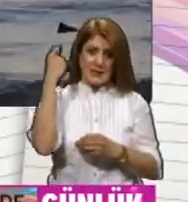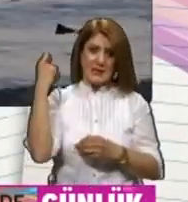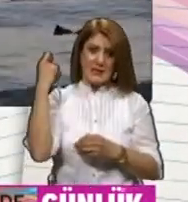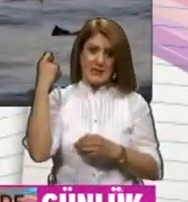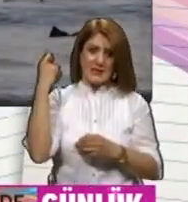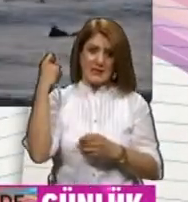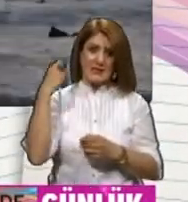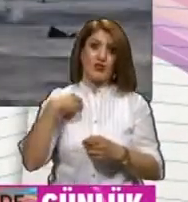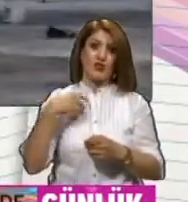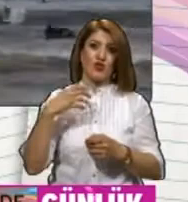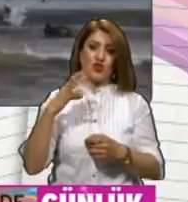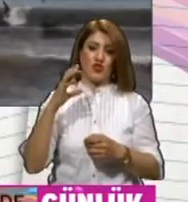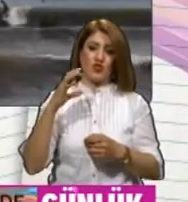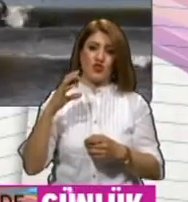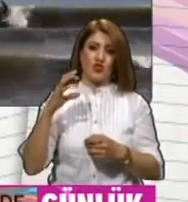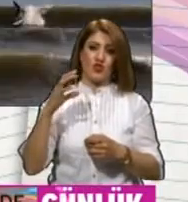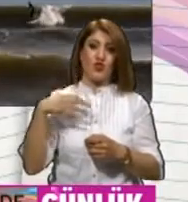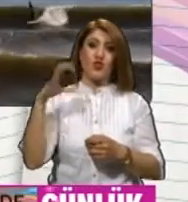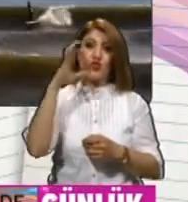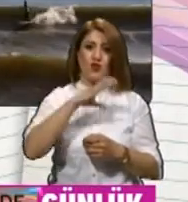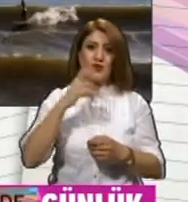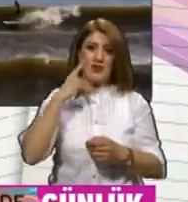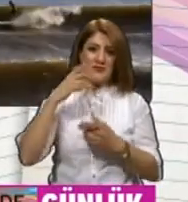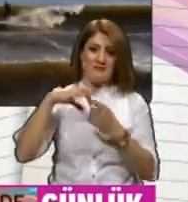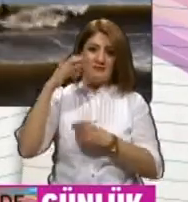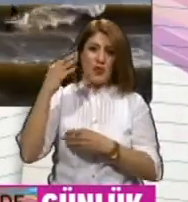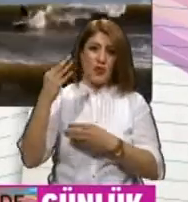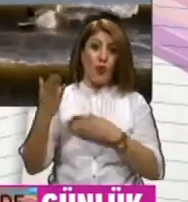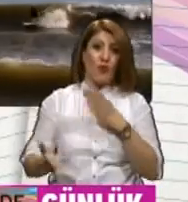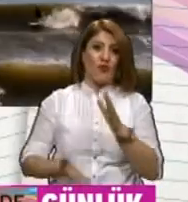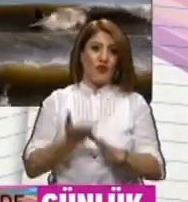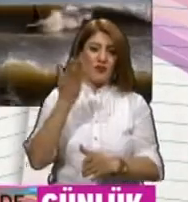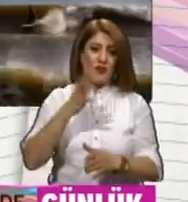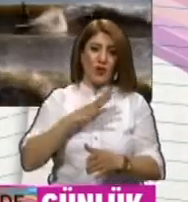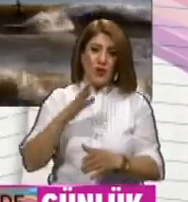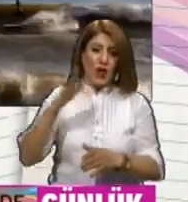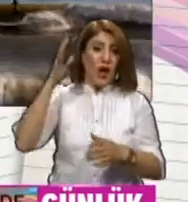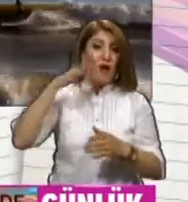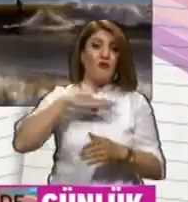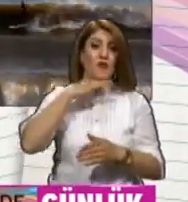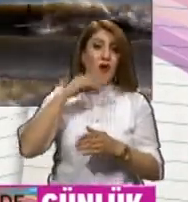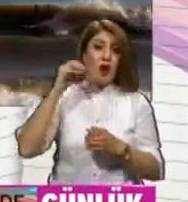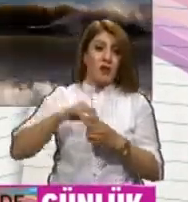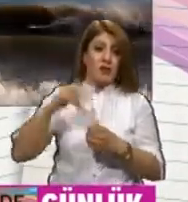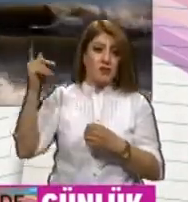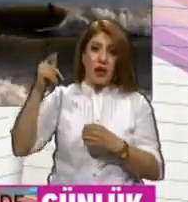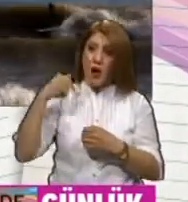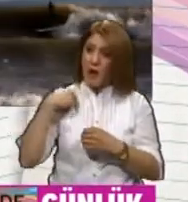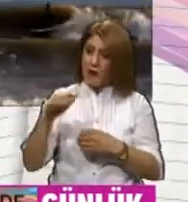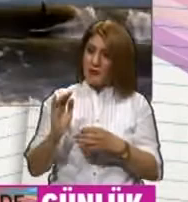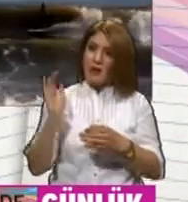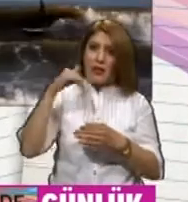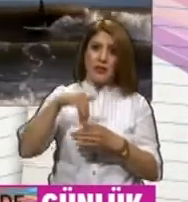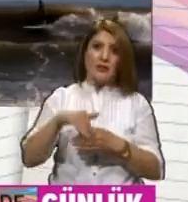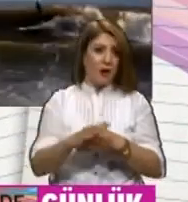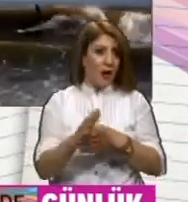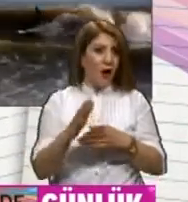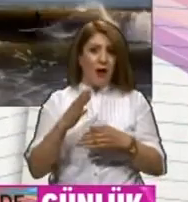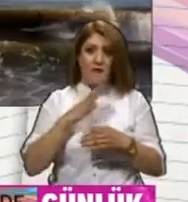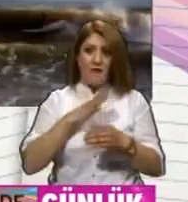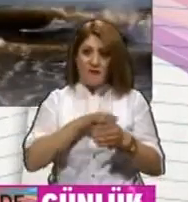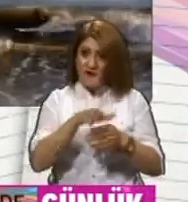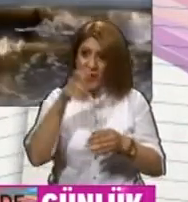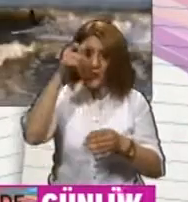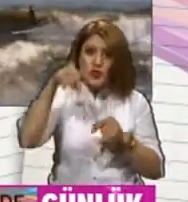yaz sezonunda turist çok oluyor. Avrupa'dan gelenler oluyor. Onlar bizi izliyorlar. Daha burada sörf mü yapılıyor diye.